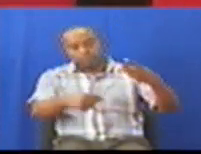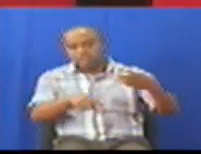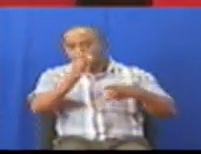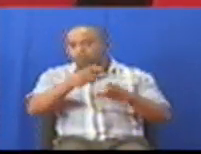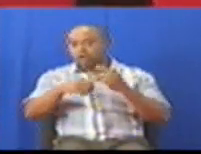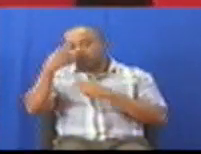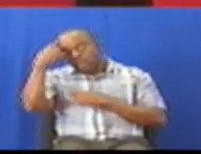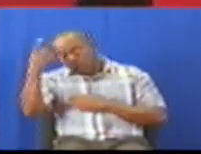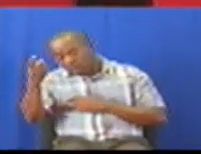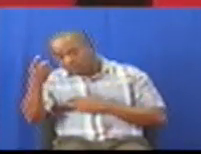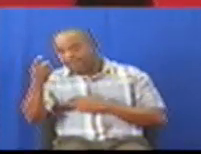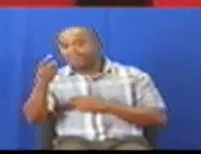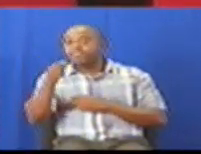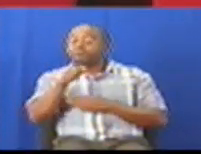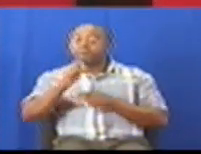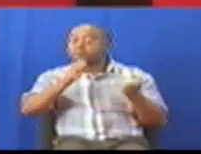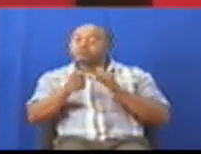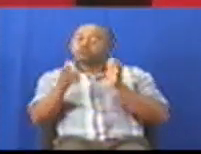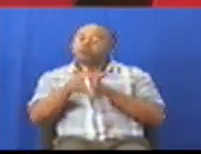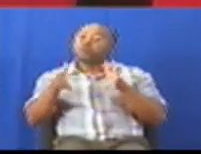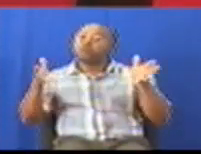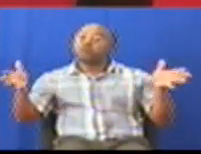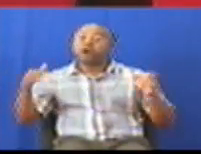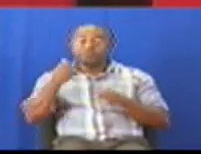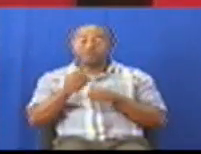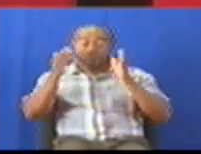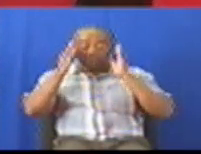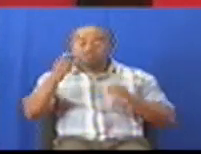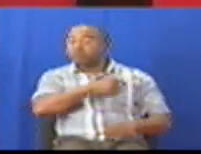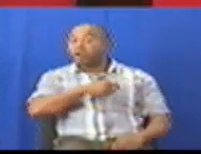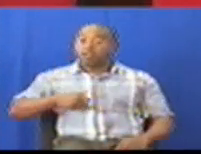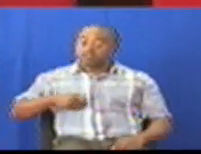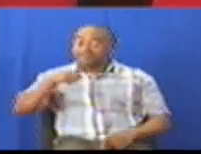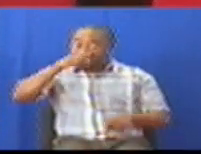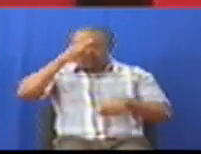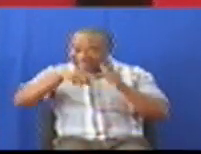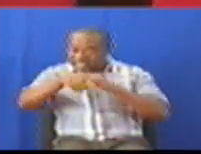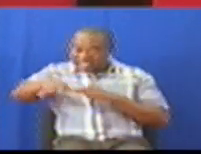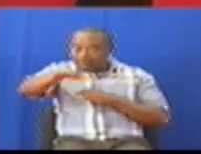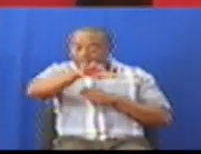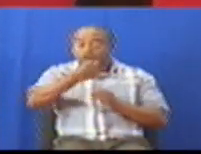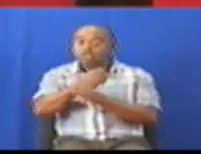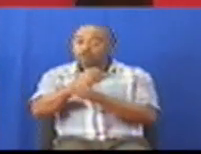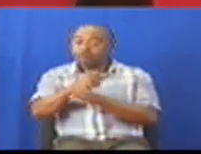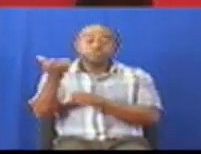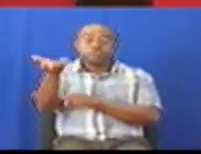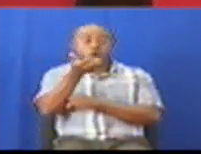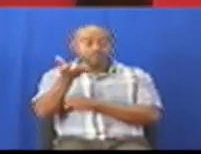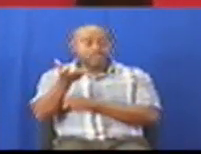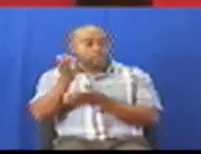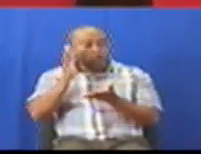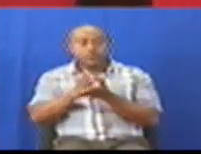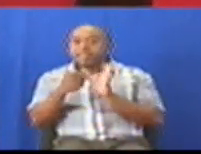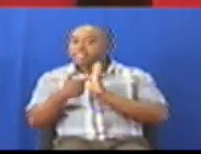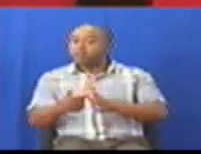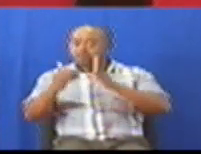wajue kwamba mabadiliko makubwa yaliyofanywa na Mheshimiwa Rais katika maeneo ya utumishi wa umma yameleta heshima sana kubwa